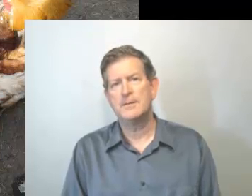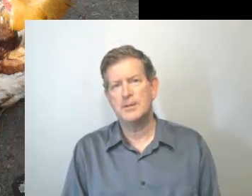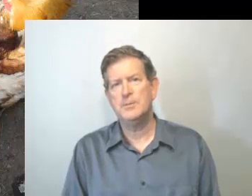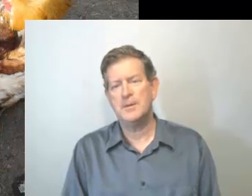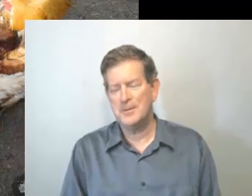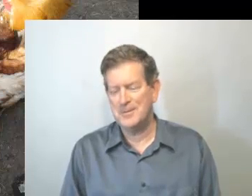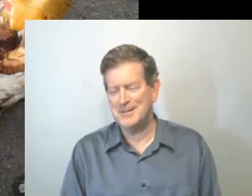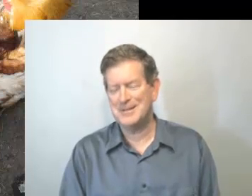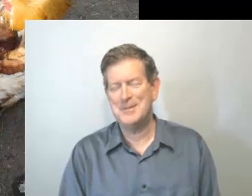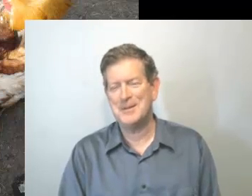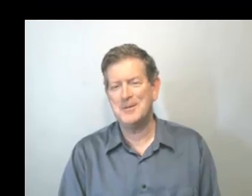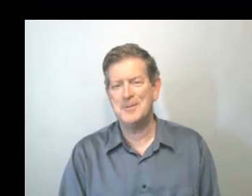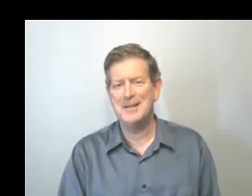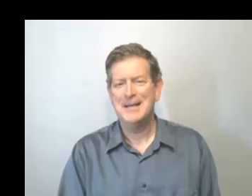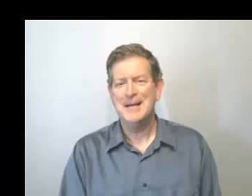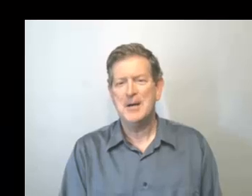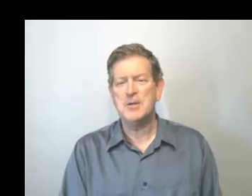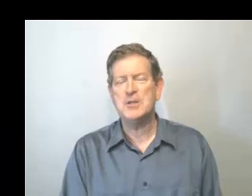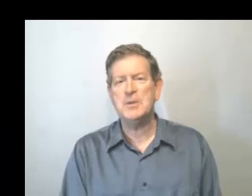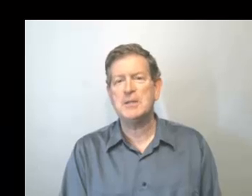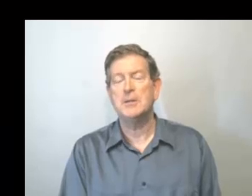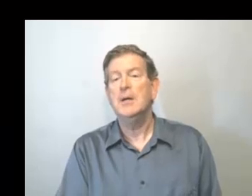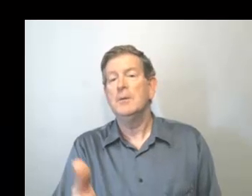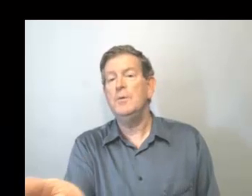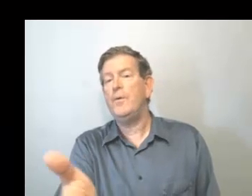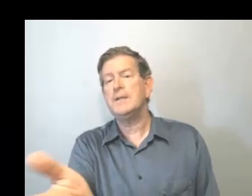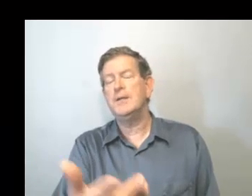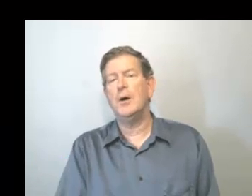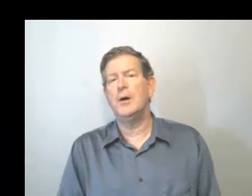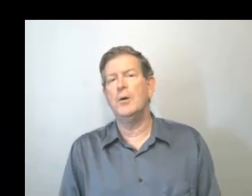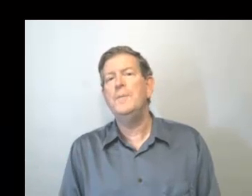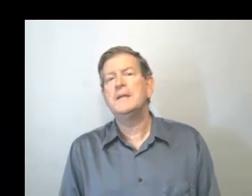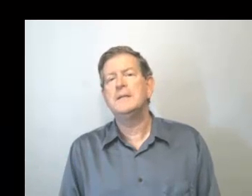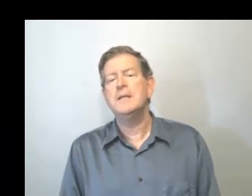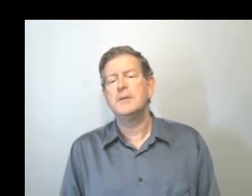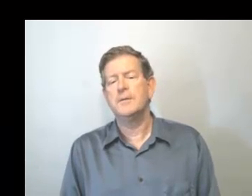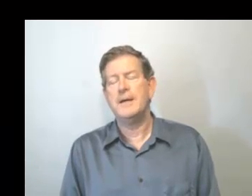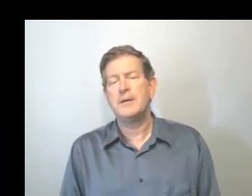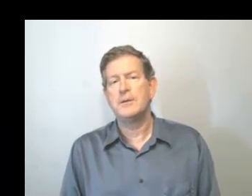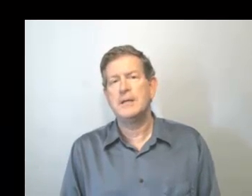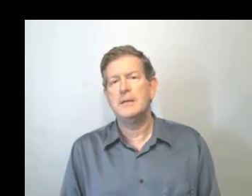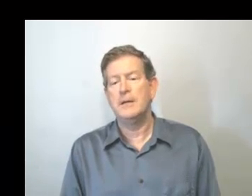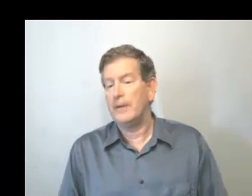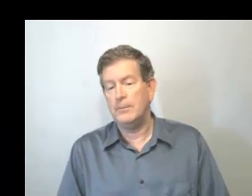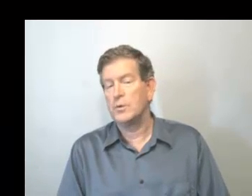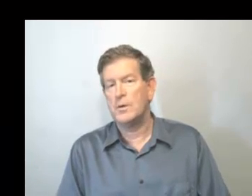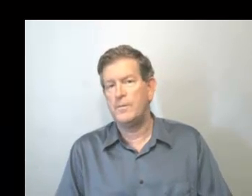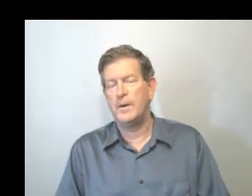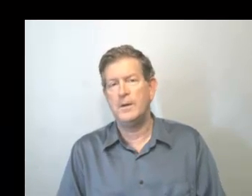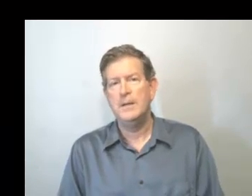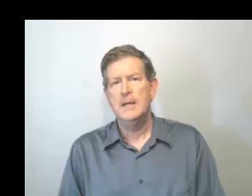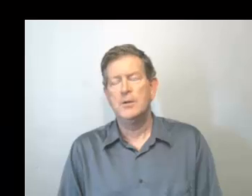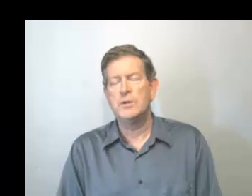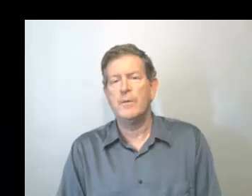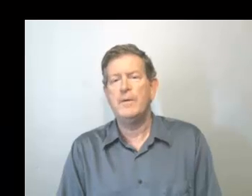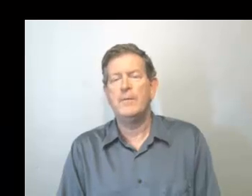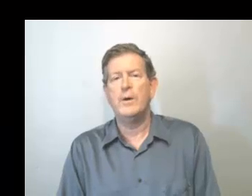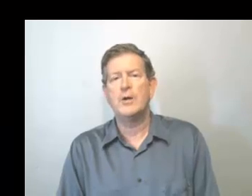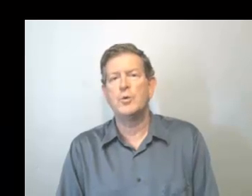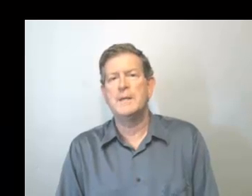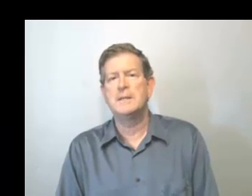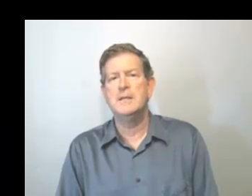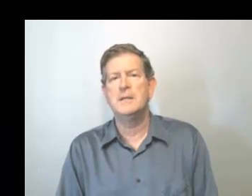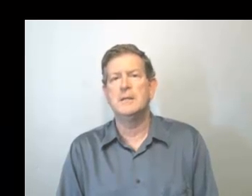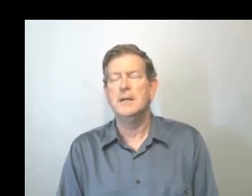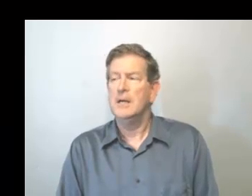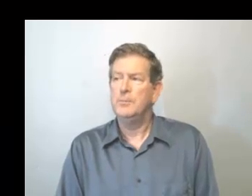C'est bien, j'espère que oui. Ensuite, nous voici au Mexique avec nos enfants. Nous avons fait un